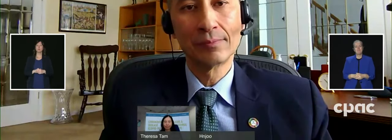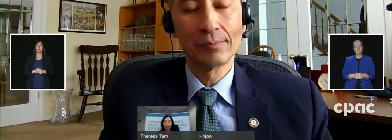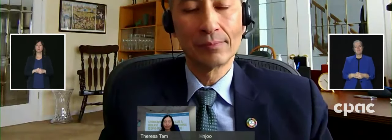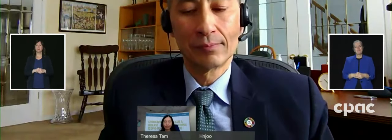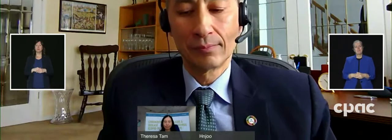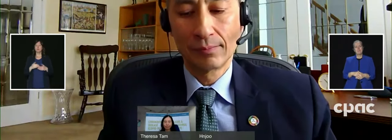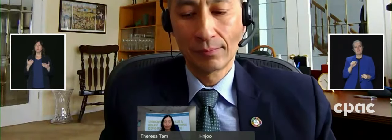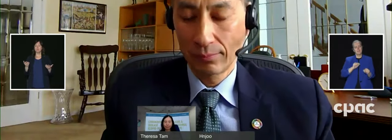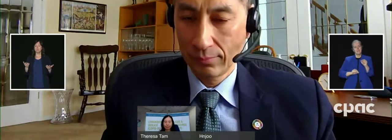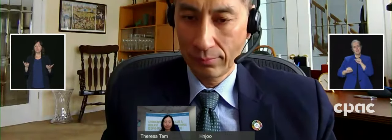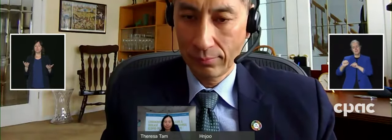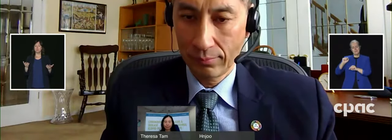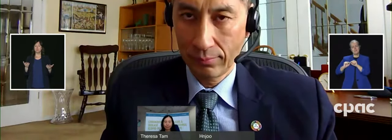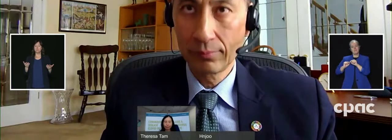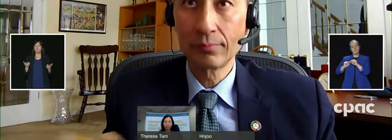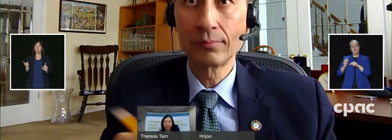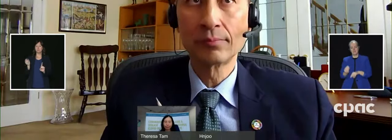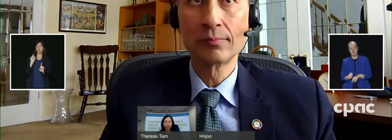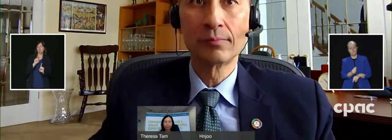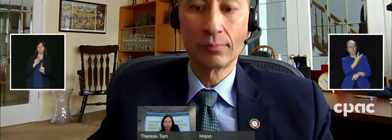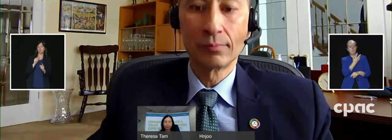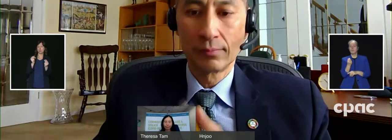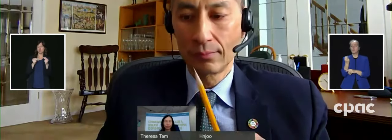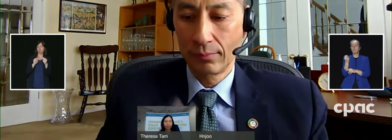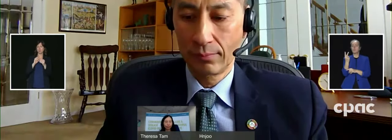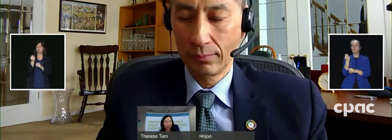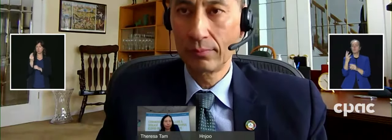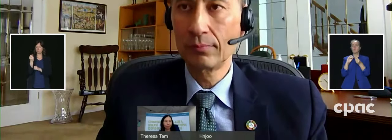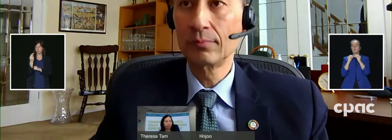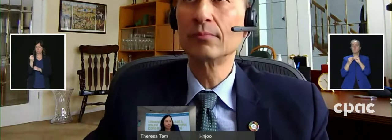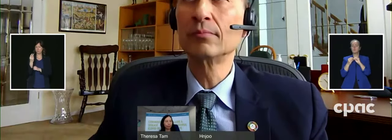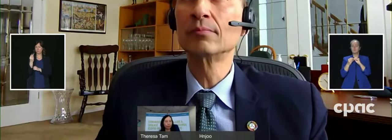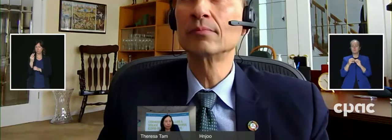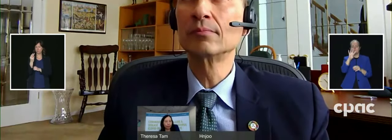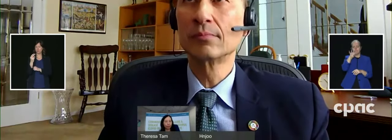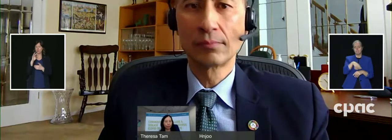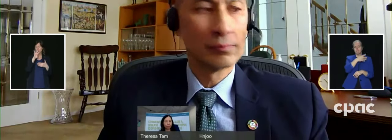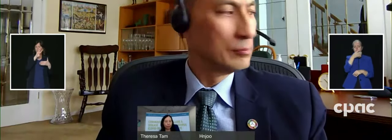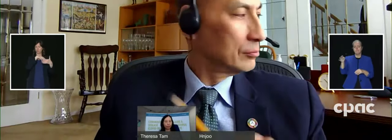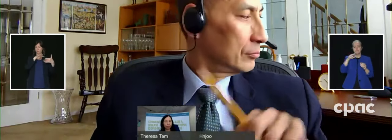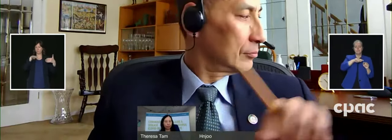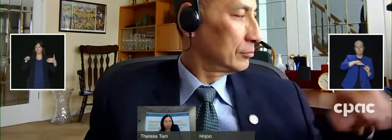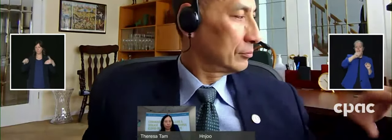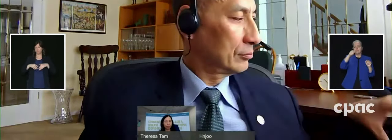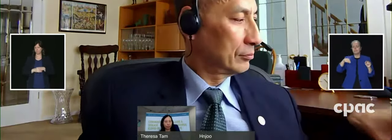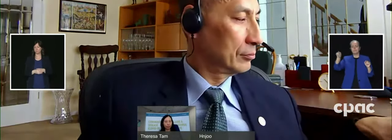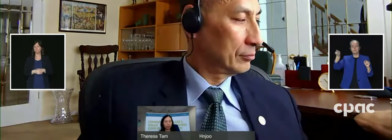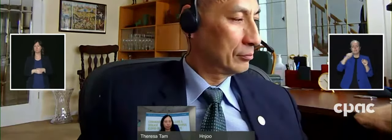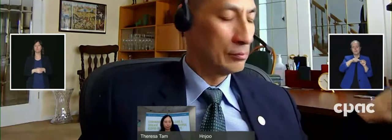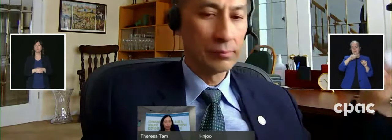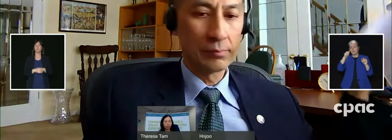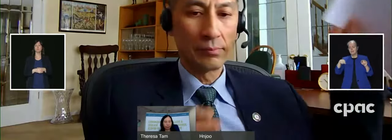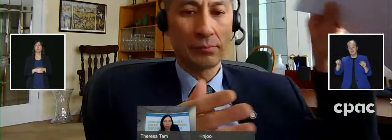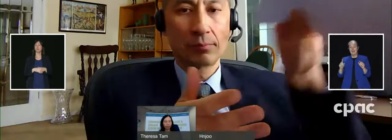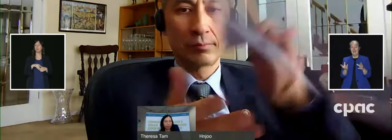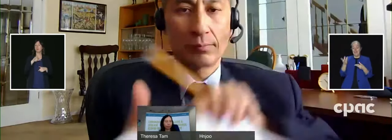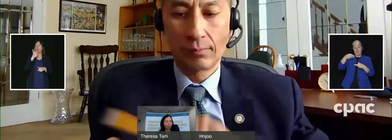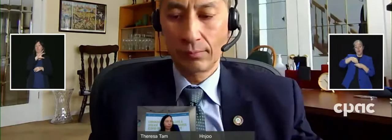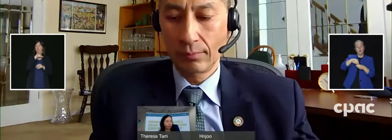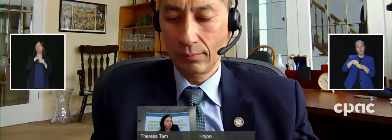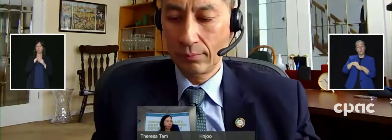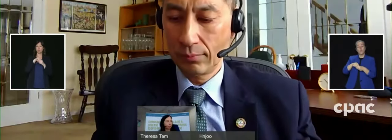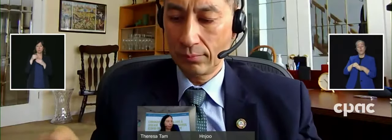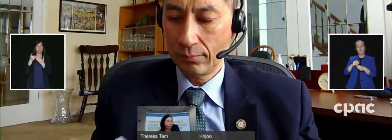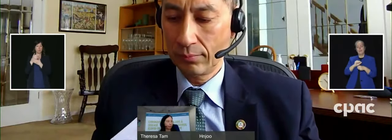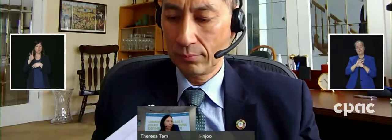la diapositive 12 avec le graphique, avec les courbes, si on inclut les variants préoccupants. Pouvez-vous